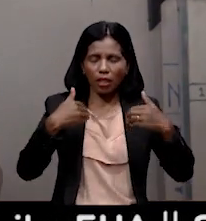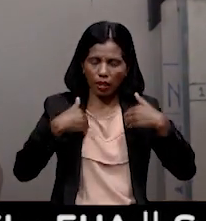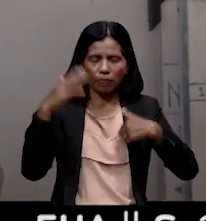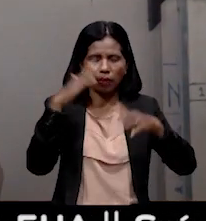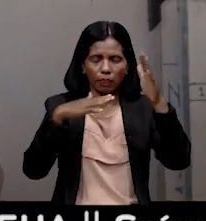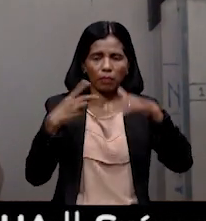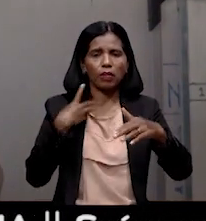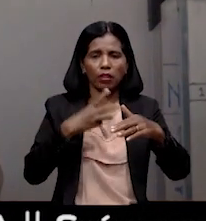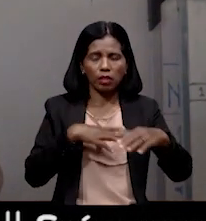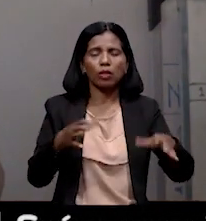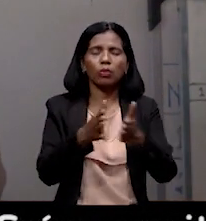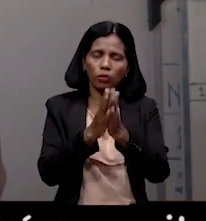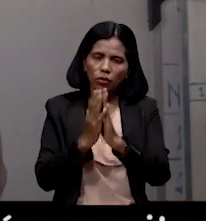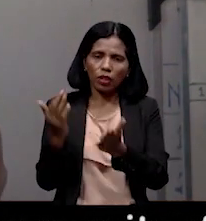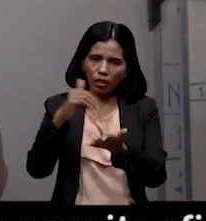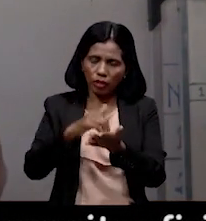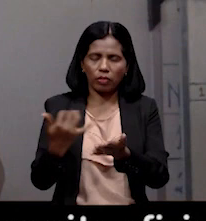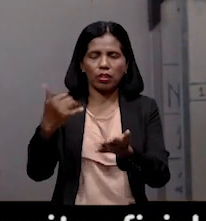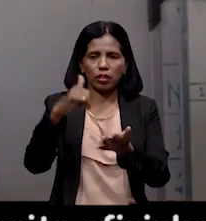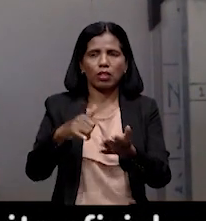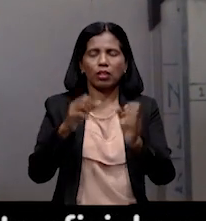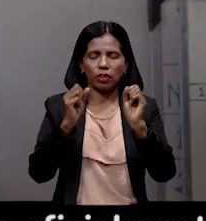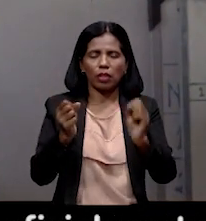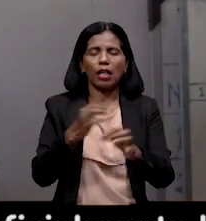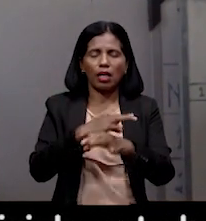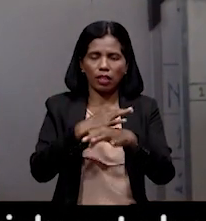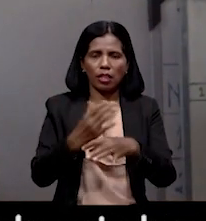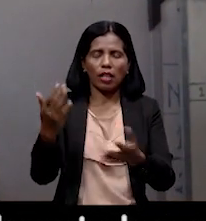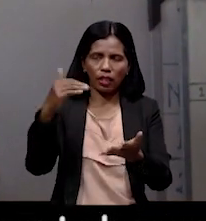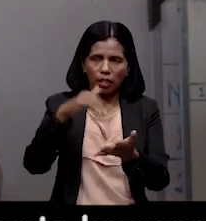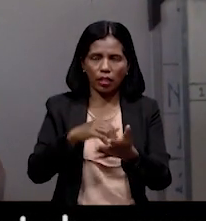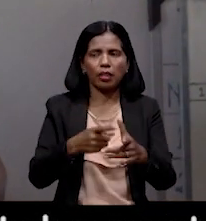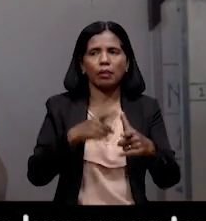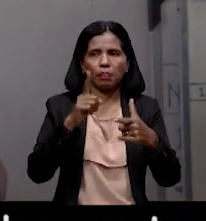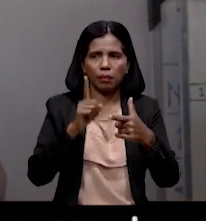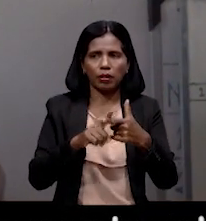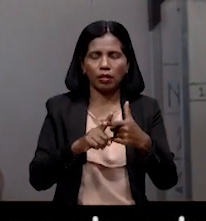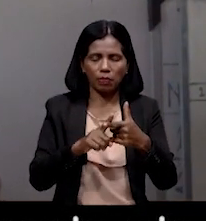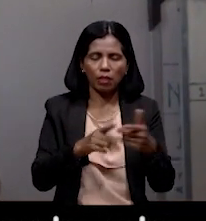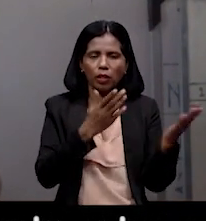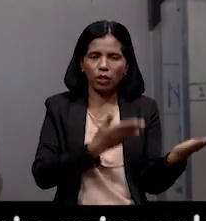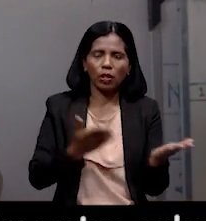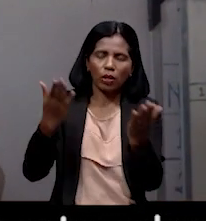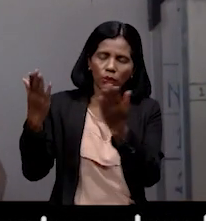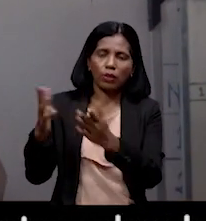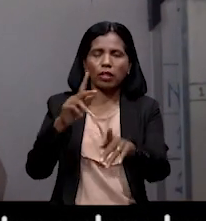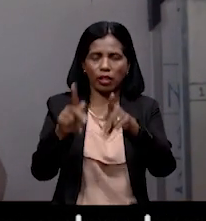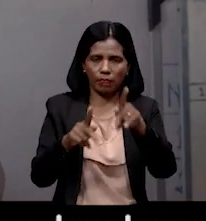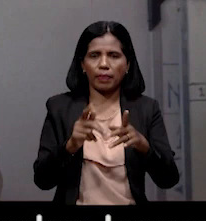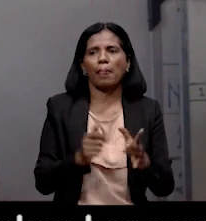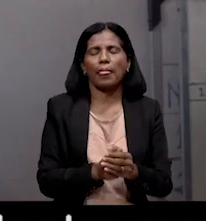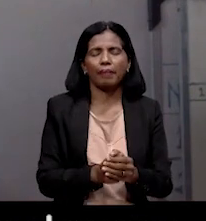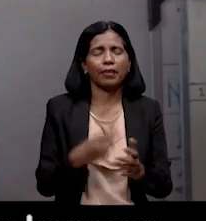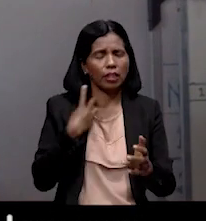koordena hodi resolve hotu dala ida mak foim bele halo operasaun. Nebe itu hatene katak ne sistema